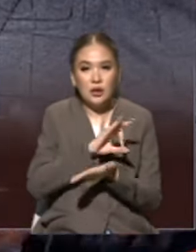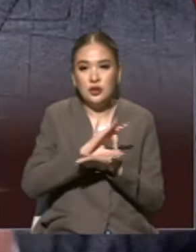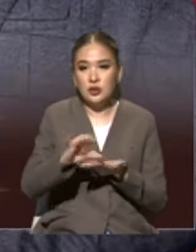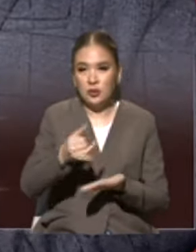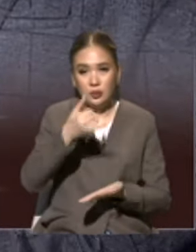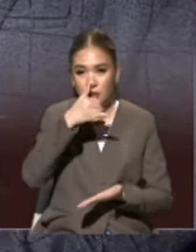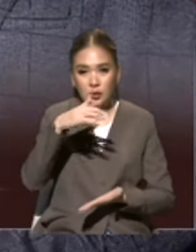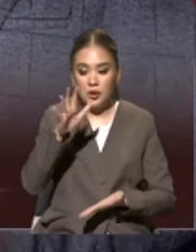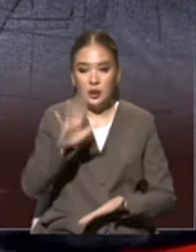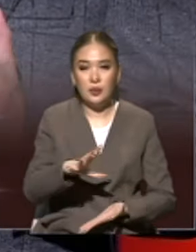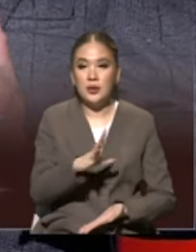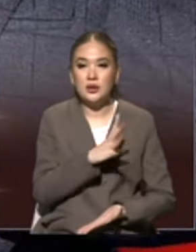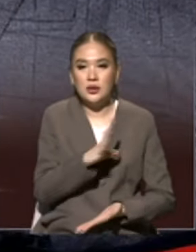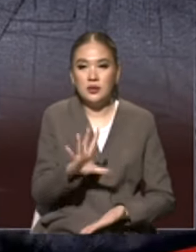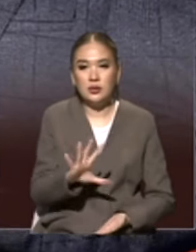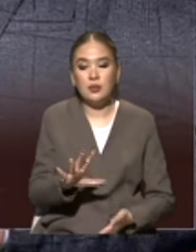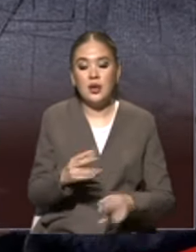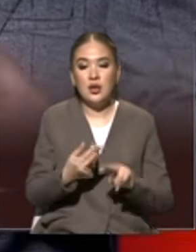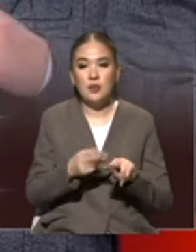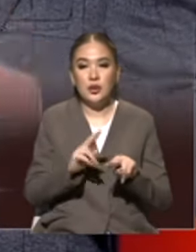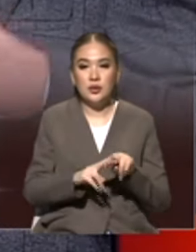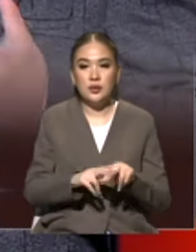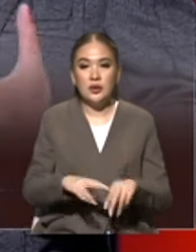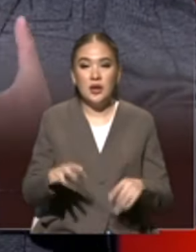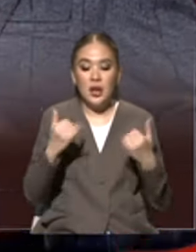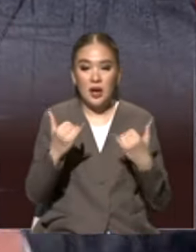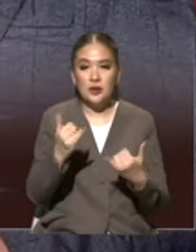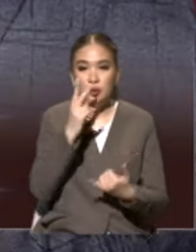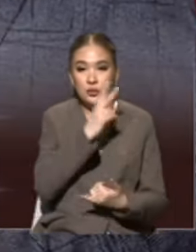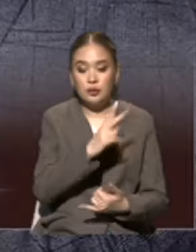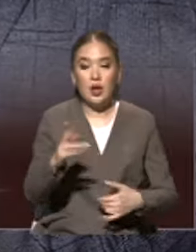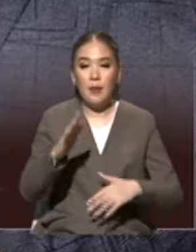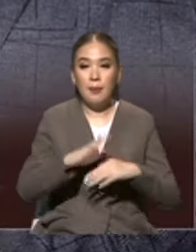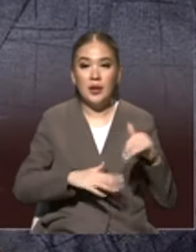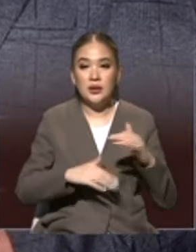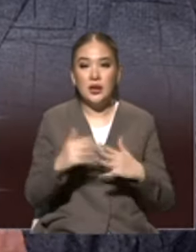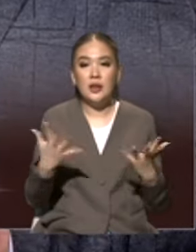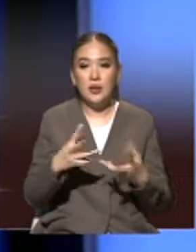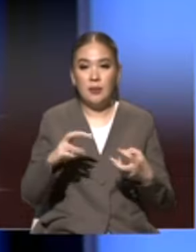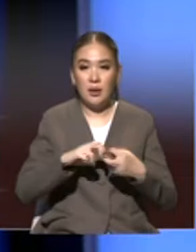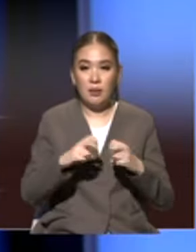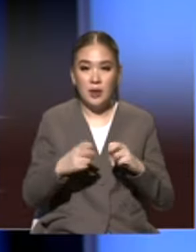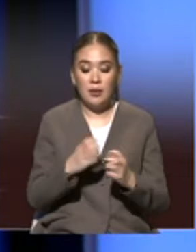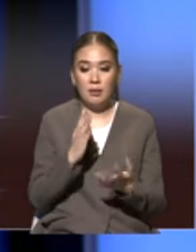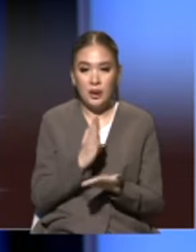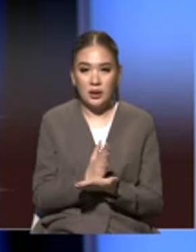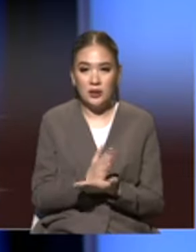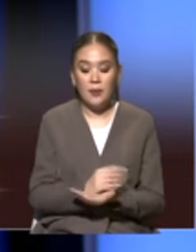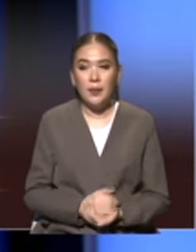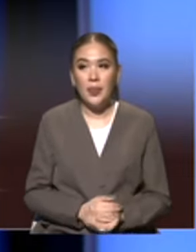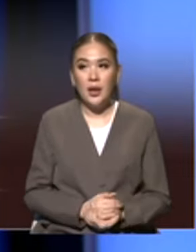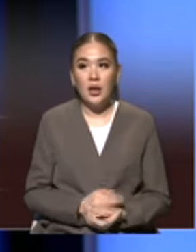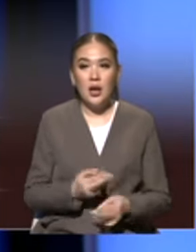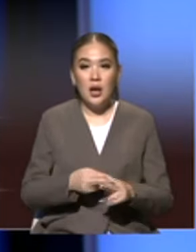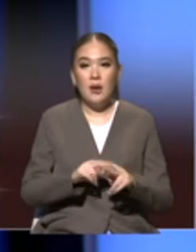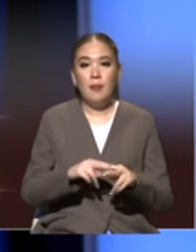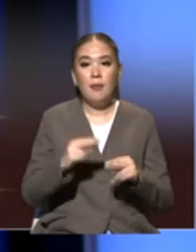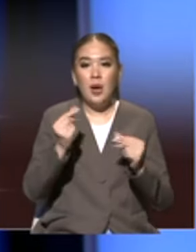Ол мүмкін емес. Но бірақ қазіргі таңда мысалы көріп тұрған қазіргі практикада проблема қандай бар? Біріншіден ол бағаны асыра